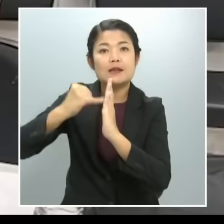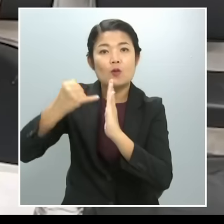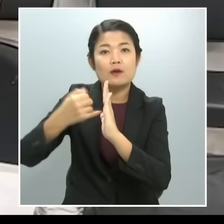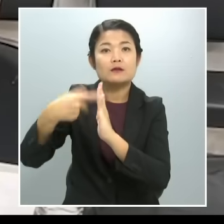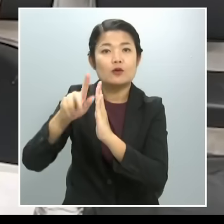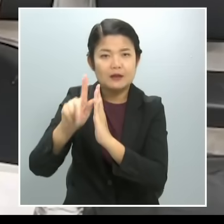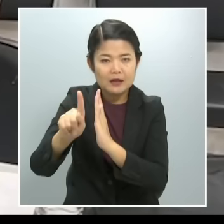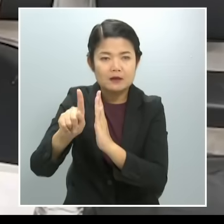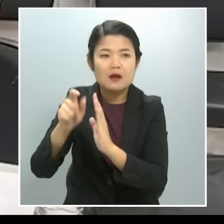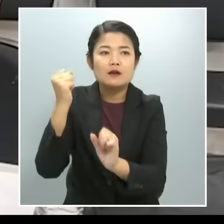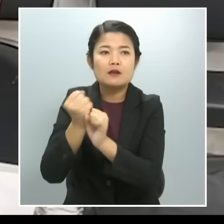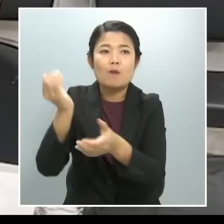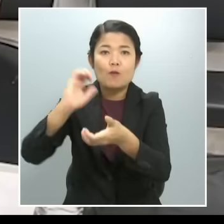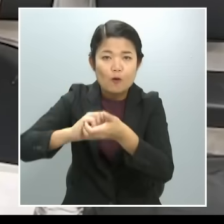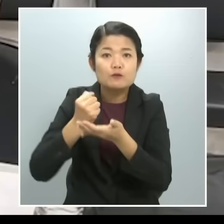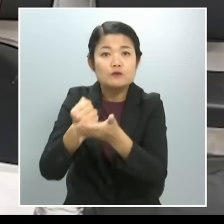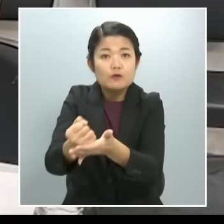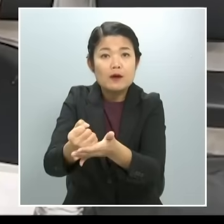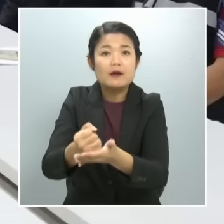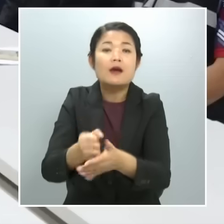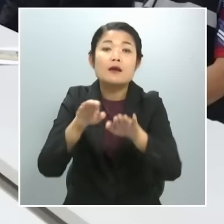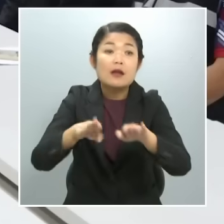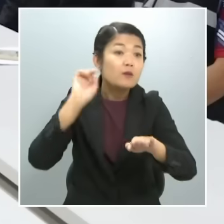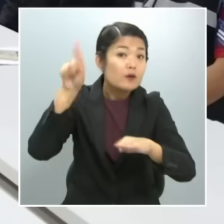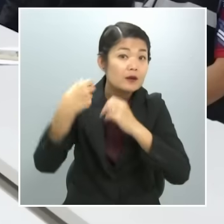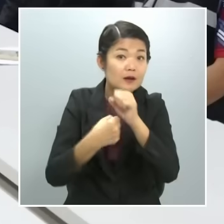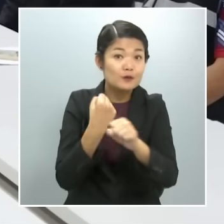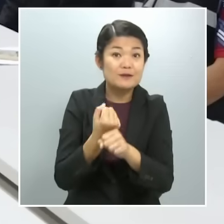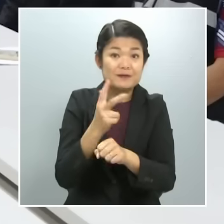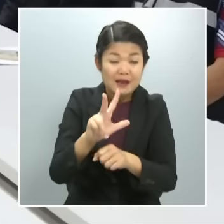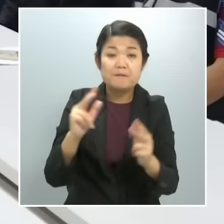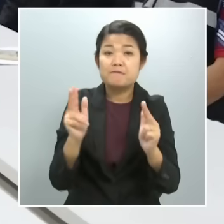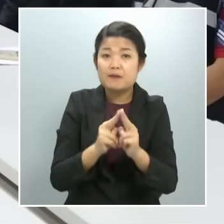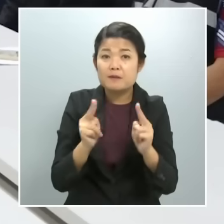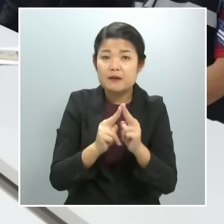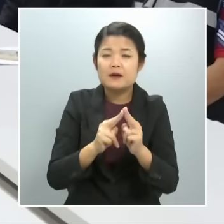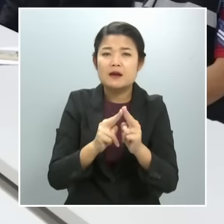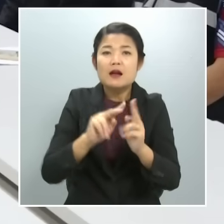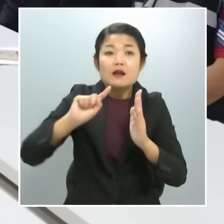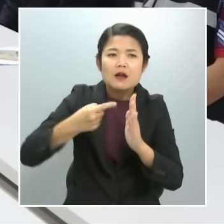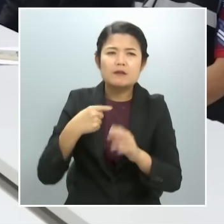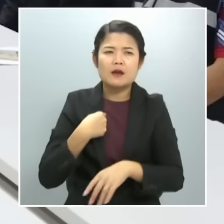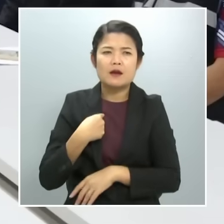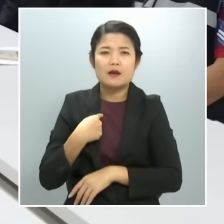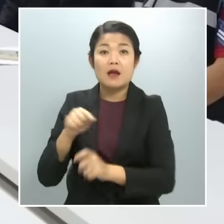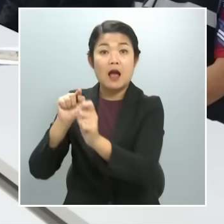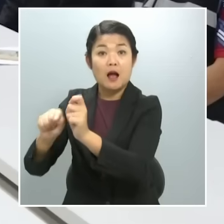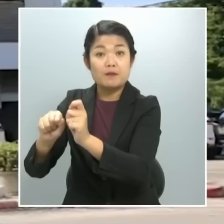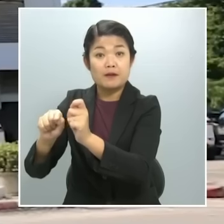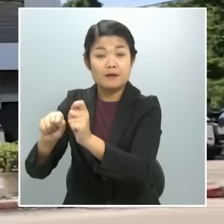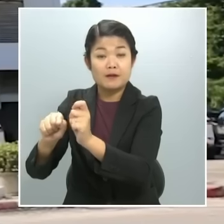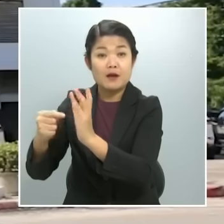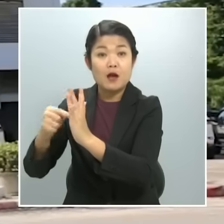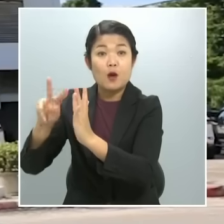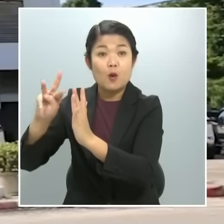คลี่คลายคดีนี้นะครับก็คือเด็กหญิงายุ 13ปีเนี่ยถูกรุ่งละเมิดทางเพศโดยจะเริ่มสืบสวนนะครับตั้งแต่การเดินทางออกจากอำเภอแวงน้อยจังหวัด